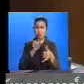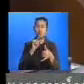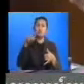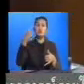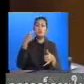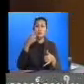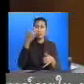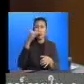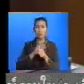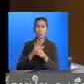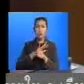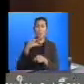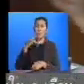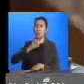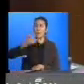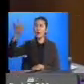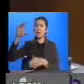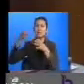หลังเดินทางกลับจาก